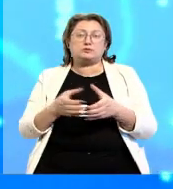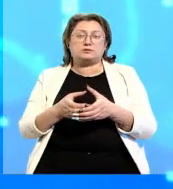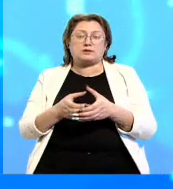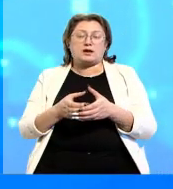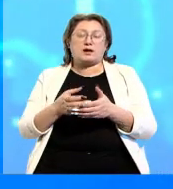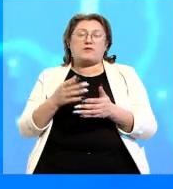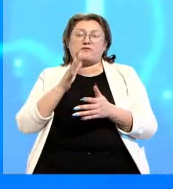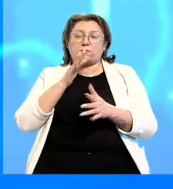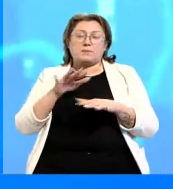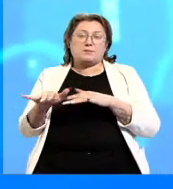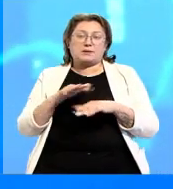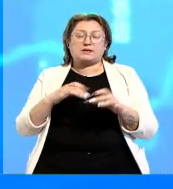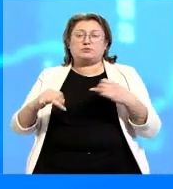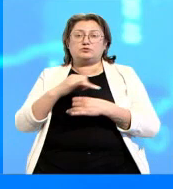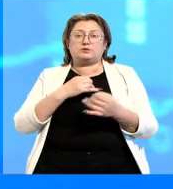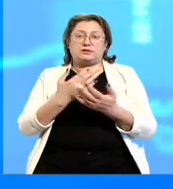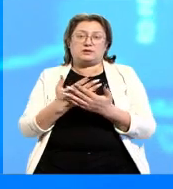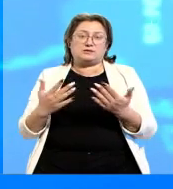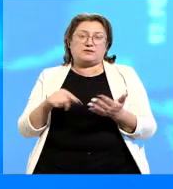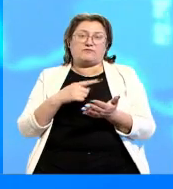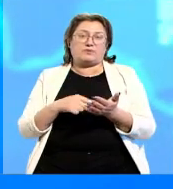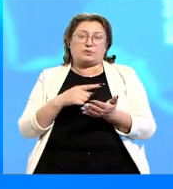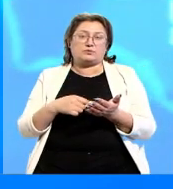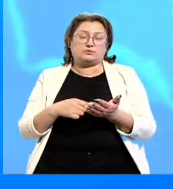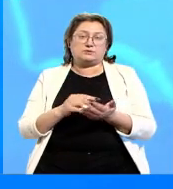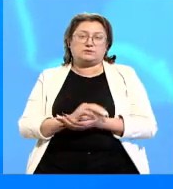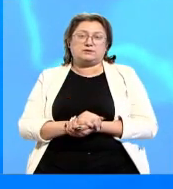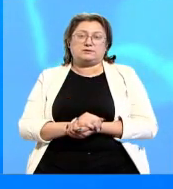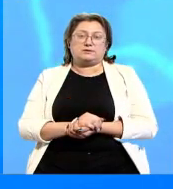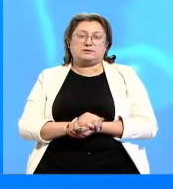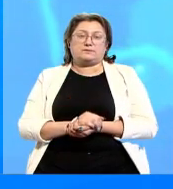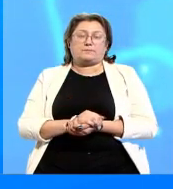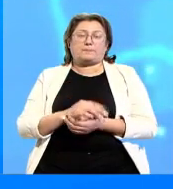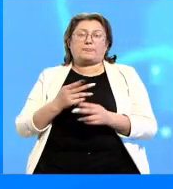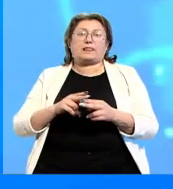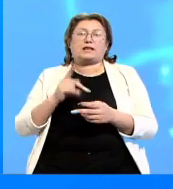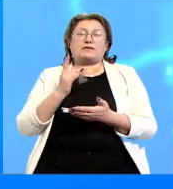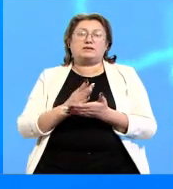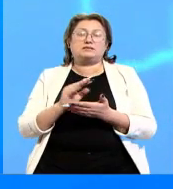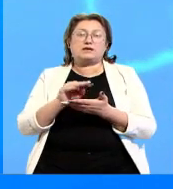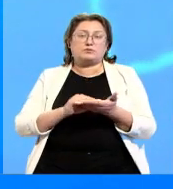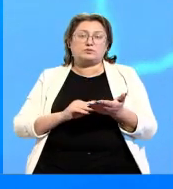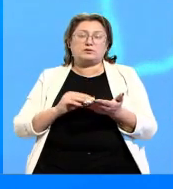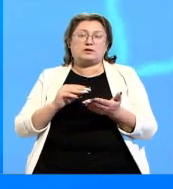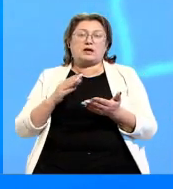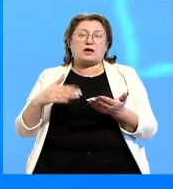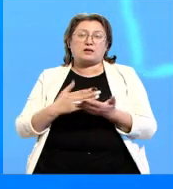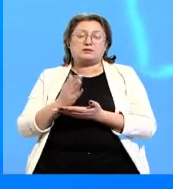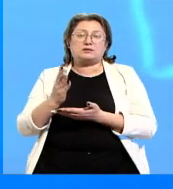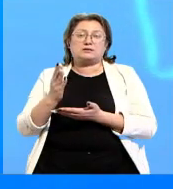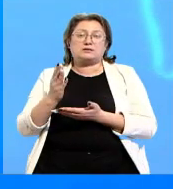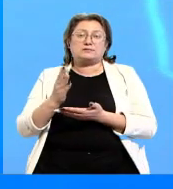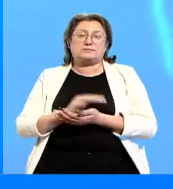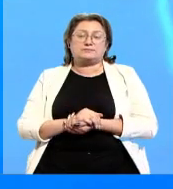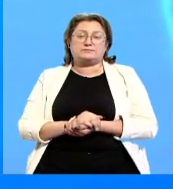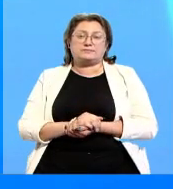талқыланды. Солардың бірі өңір экономикасының дамуына сәйкес кадрларға өңірлік қажеттілік картасын әзірлеу, сол арқылы жас